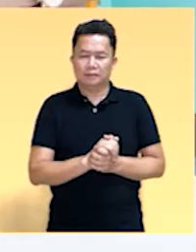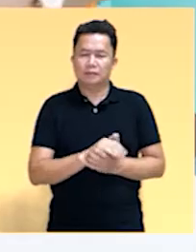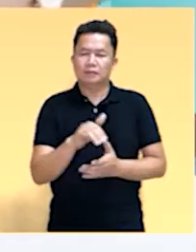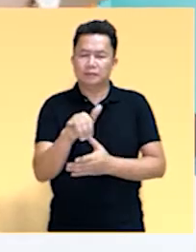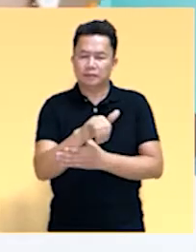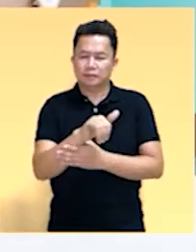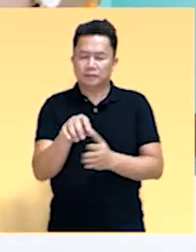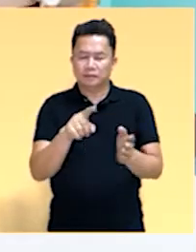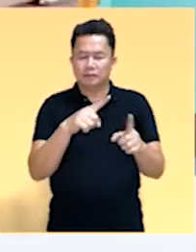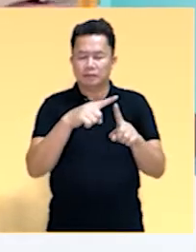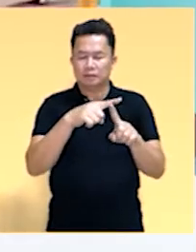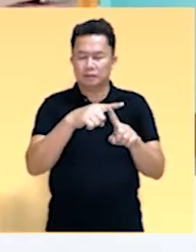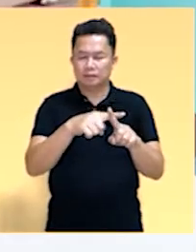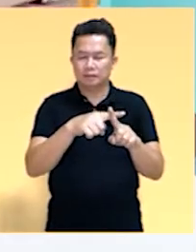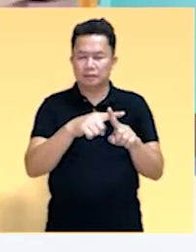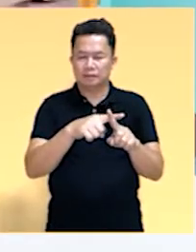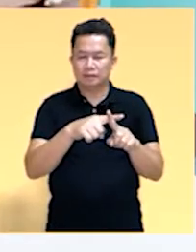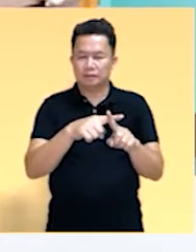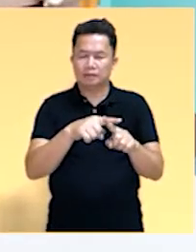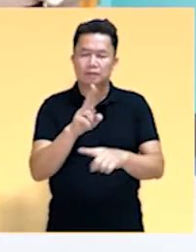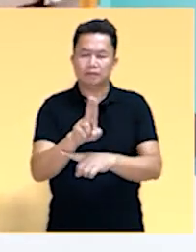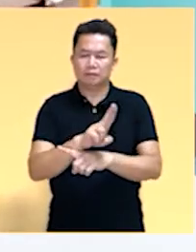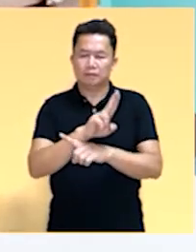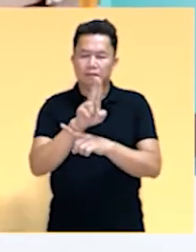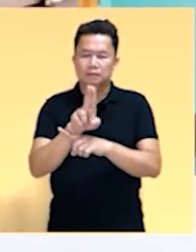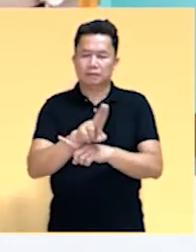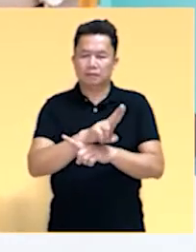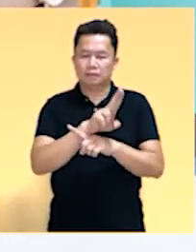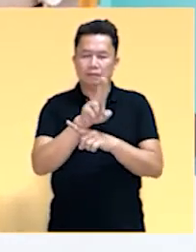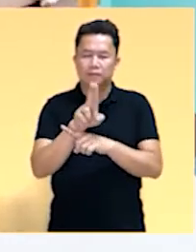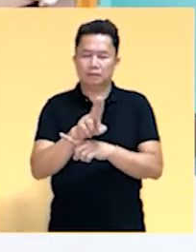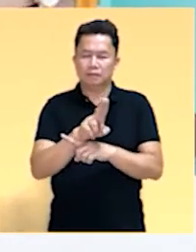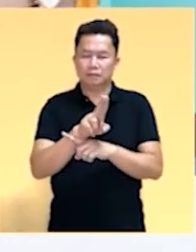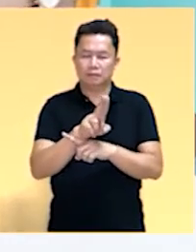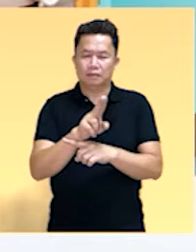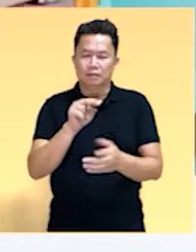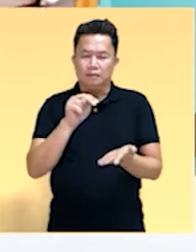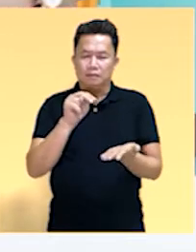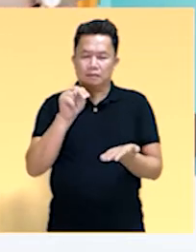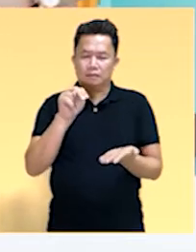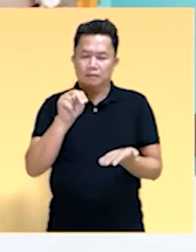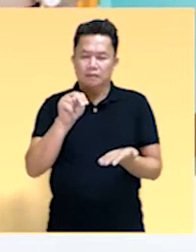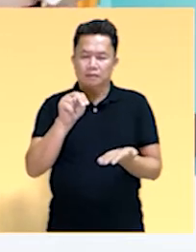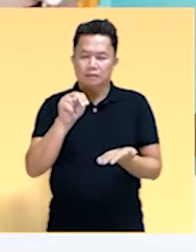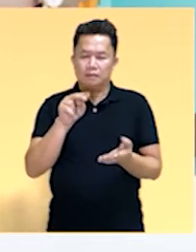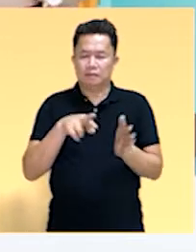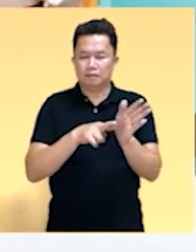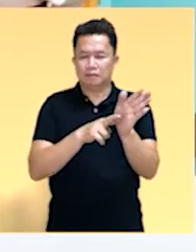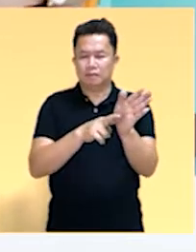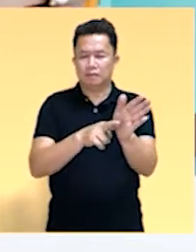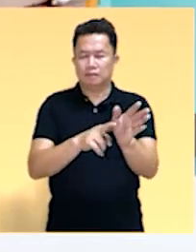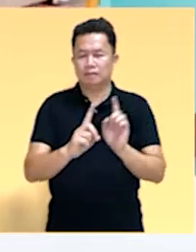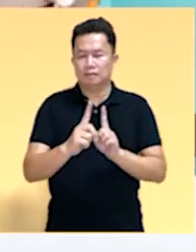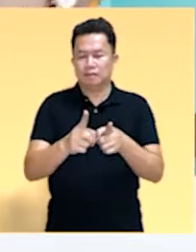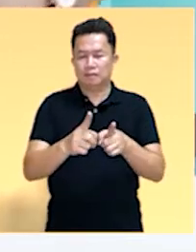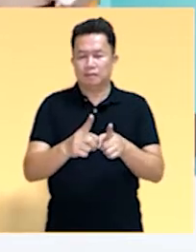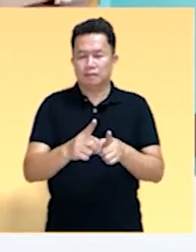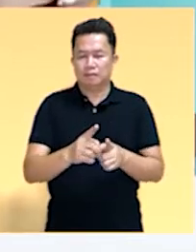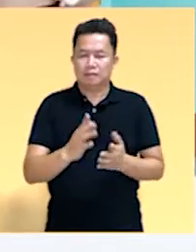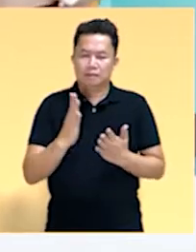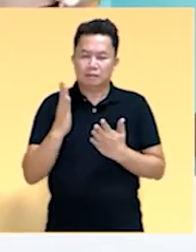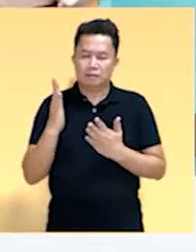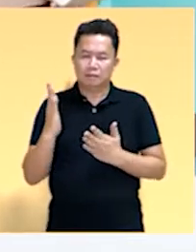Katulad sa addition, gagamitin din natin ang titik na N upang i-represent ang sagot. Ito